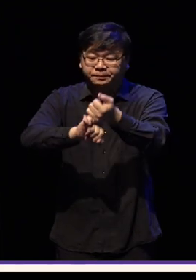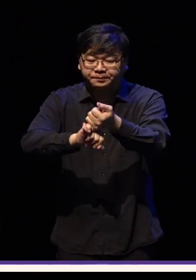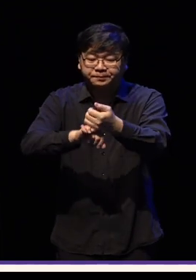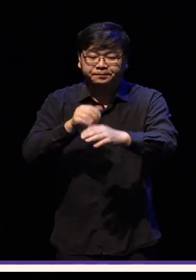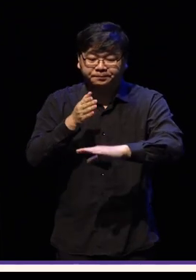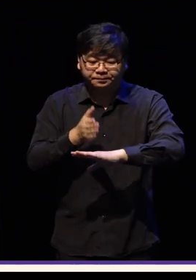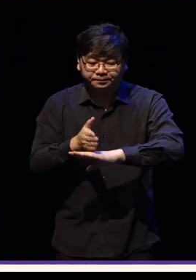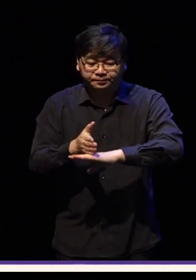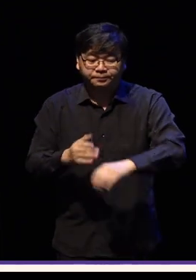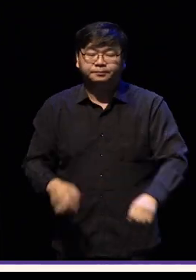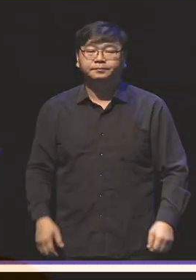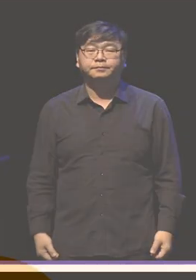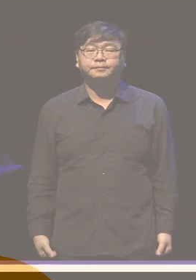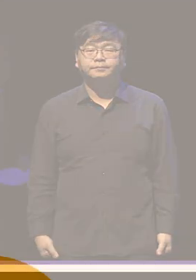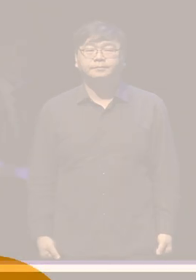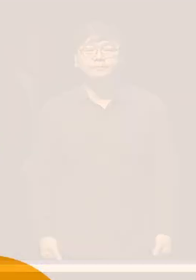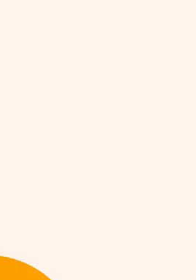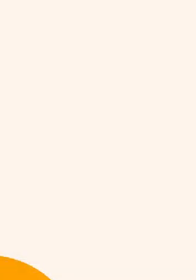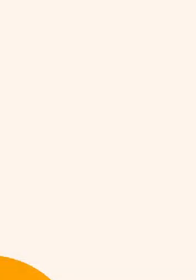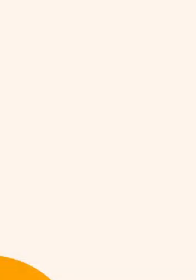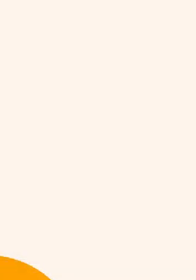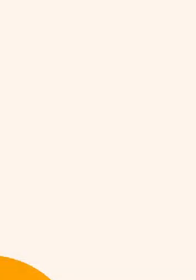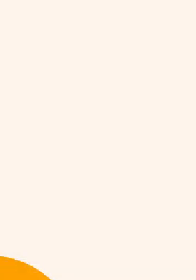다하겠습니다 감사합니다